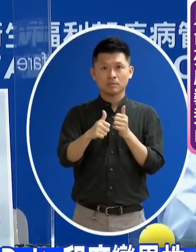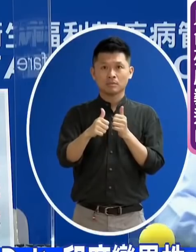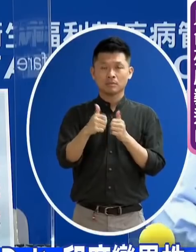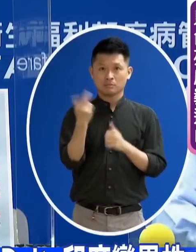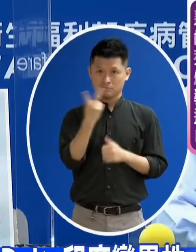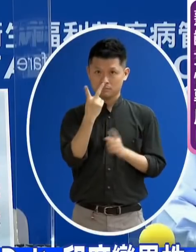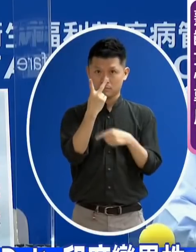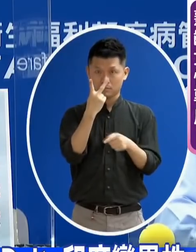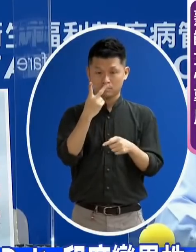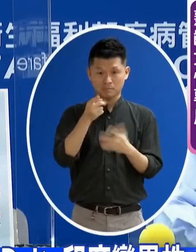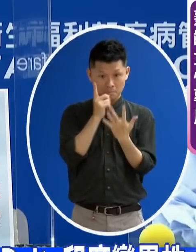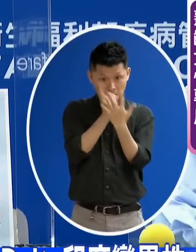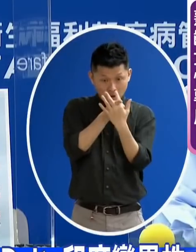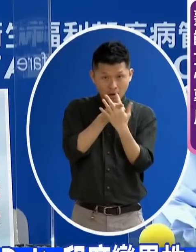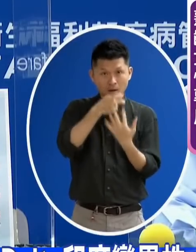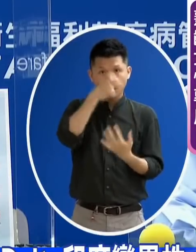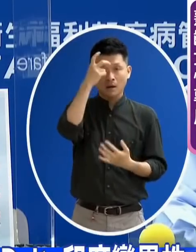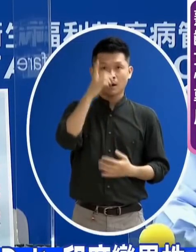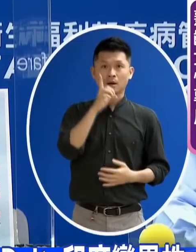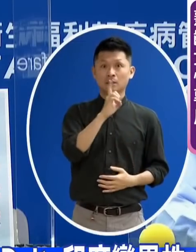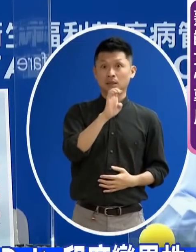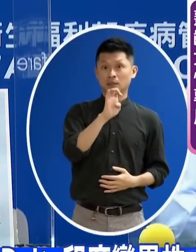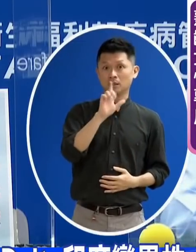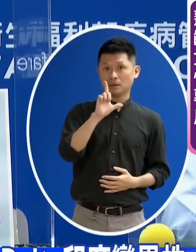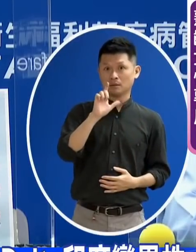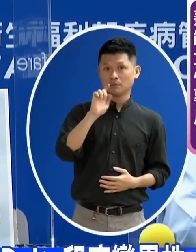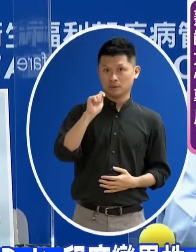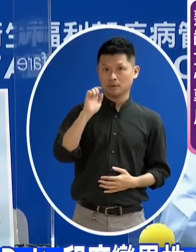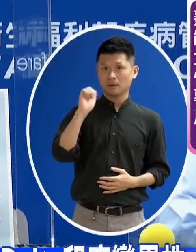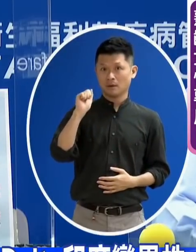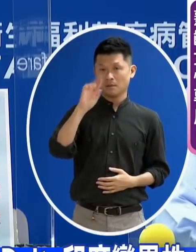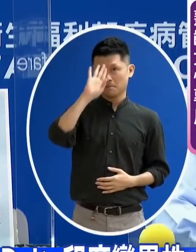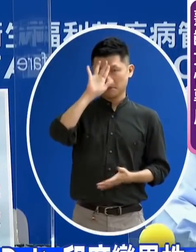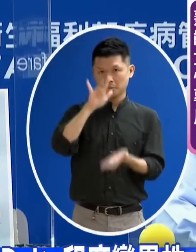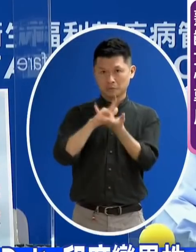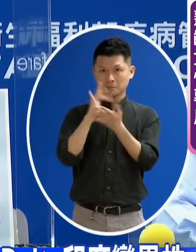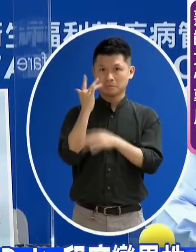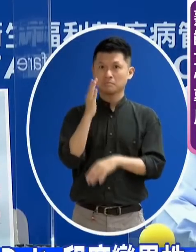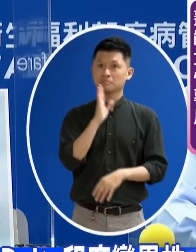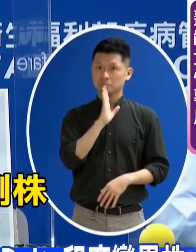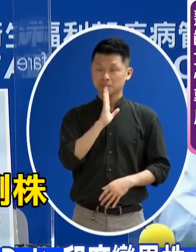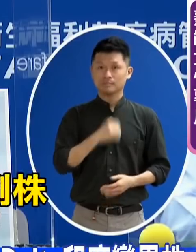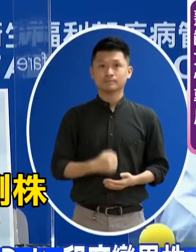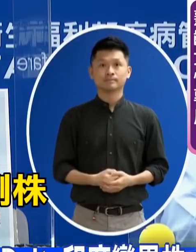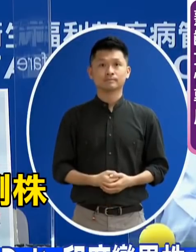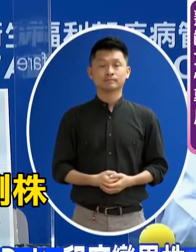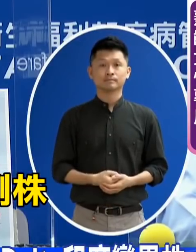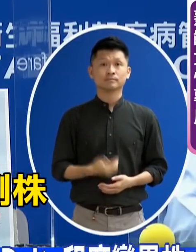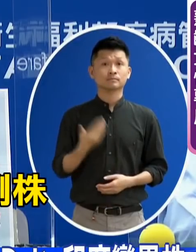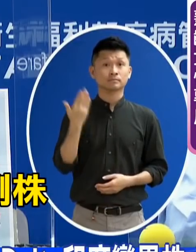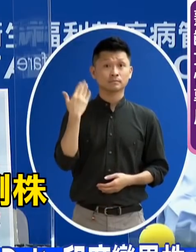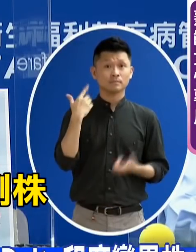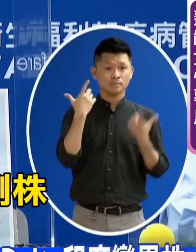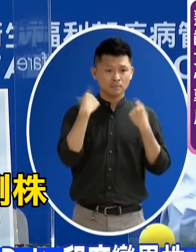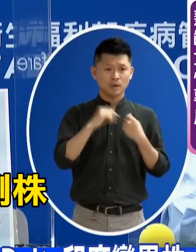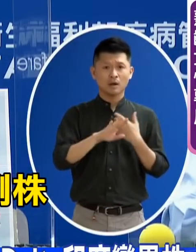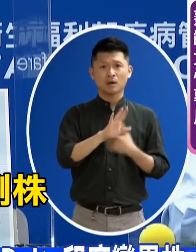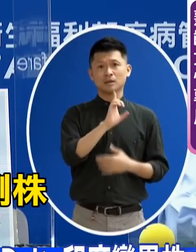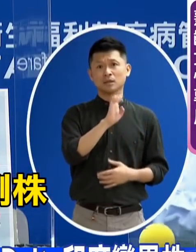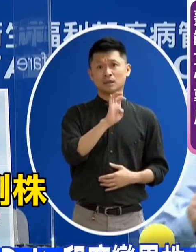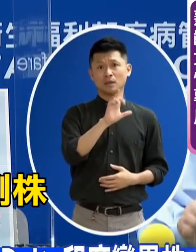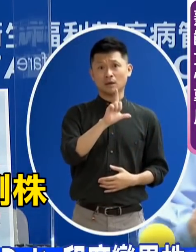哈 ，Delta 的变异株，哈，是 Delta 的病例株。那因这样，但以前我们本来就有5例的